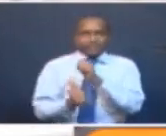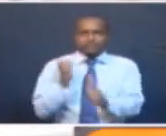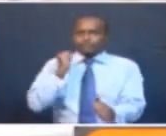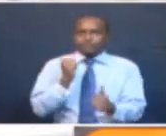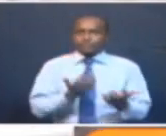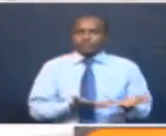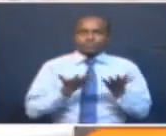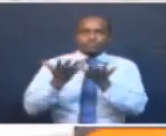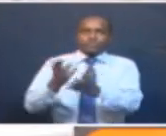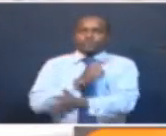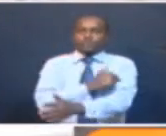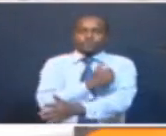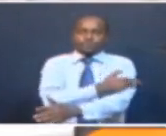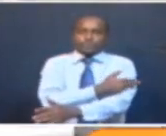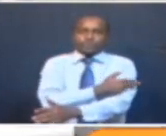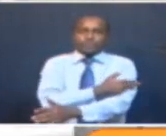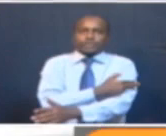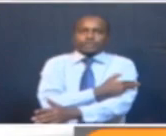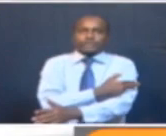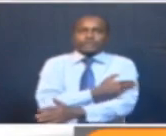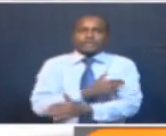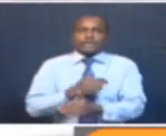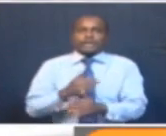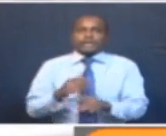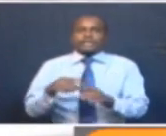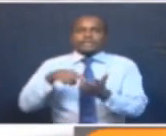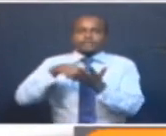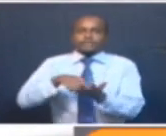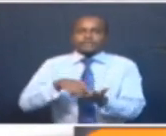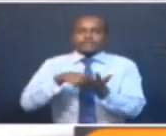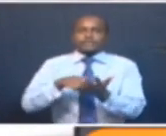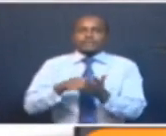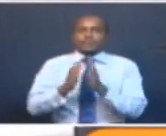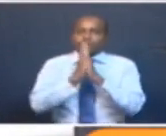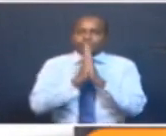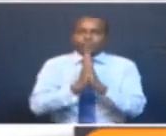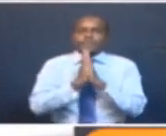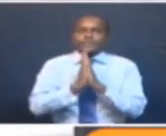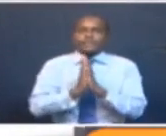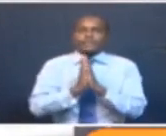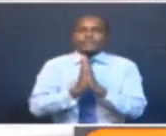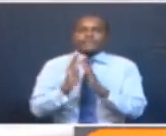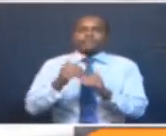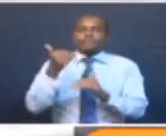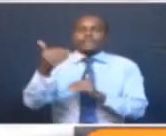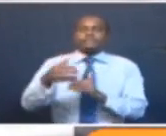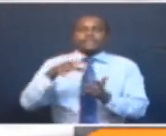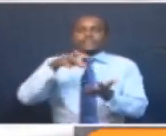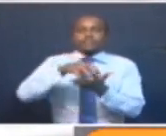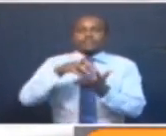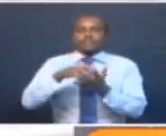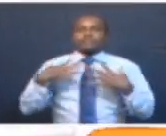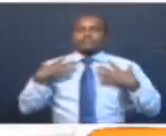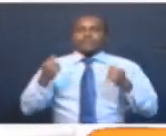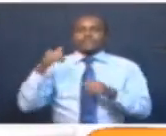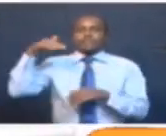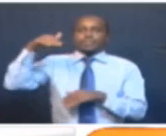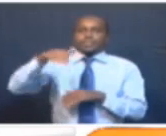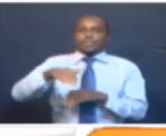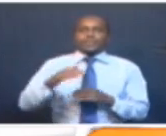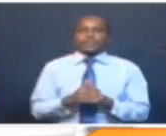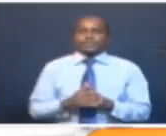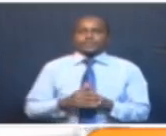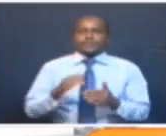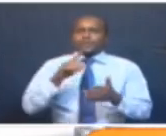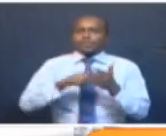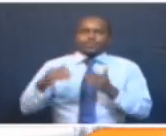kumpeleka hospitalini kwa matibabu na badala yake kusisitiza kumfanyia maombi licha ya hali yake ya kiafya kudhoofika. Sasa kitu